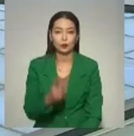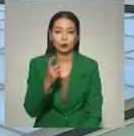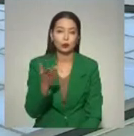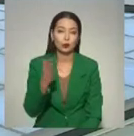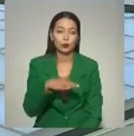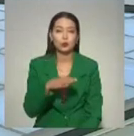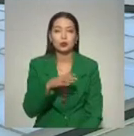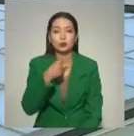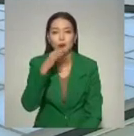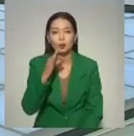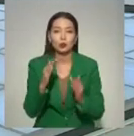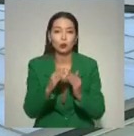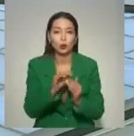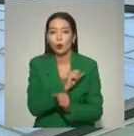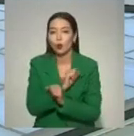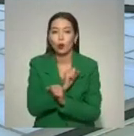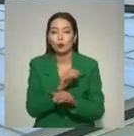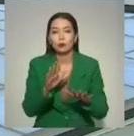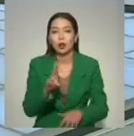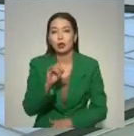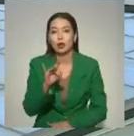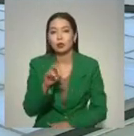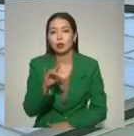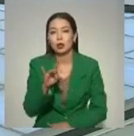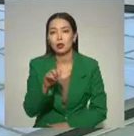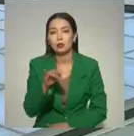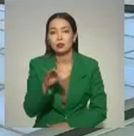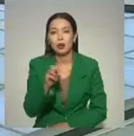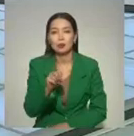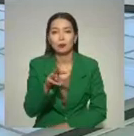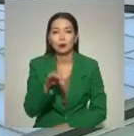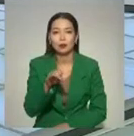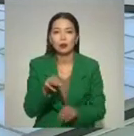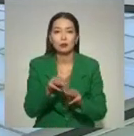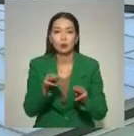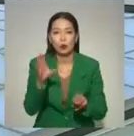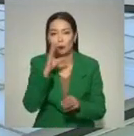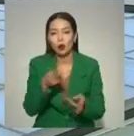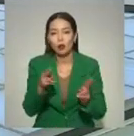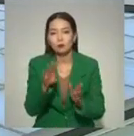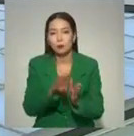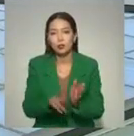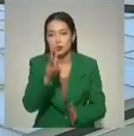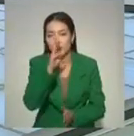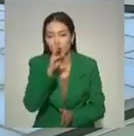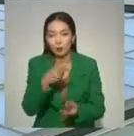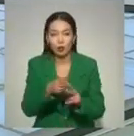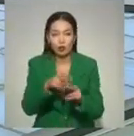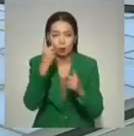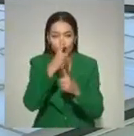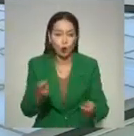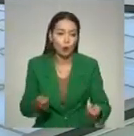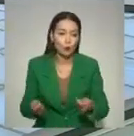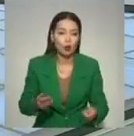Сотни сотрудников домов отдыха в Каркаралинске «Арселормиттал Темиртау» могут остаться без зарплаты. Об этом заявили в